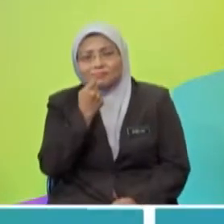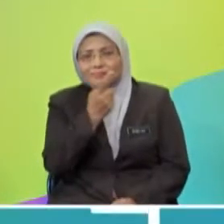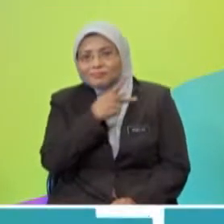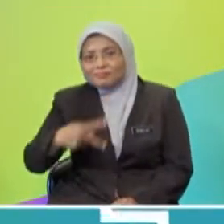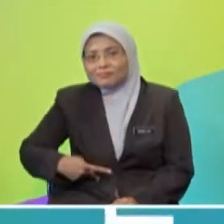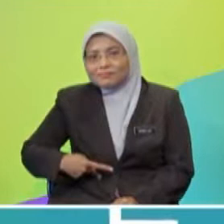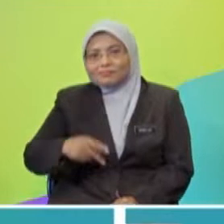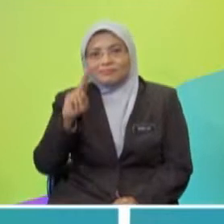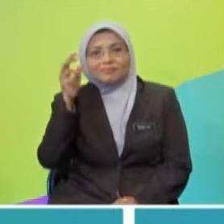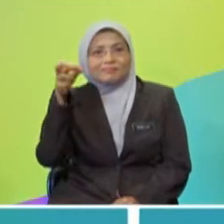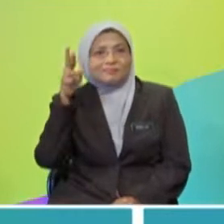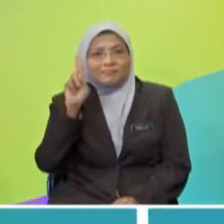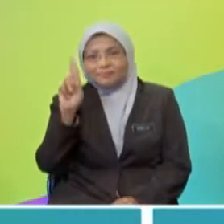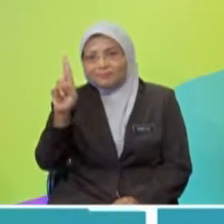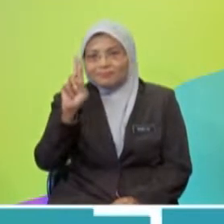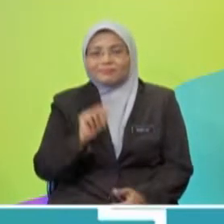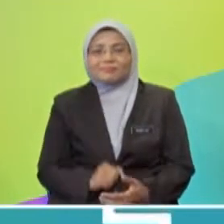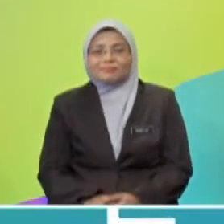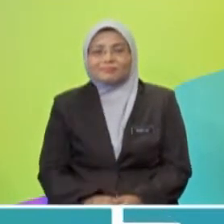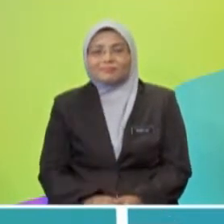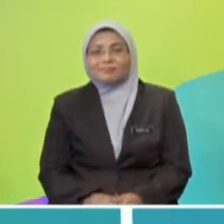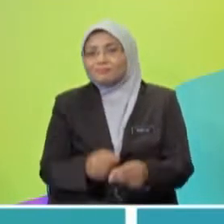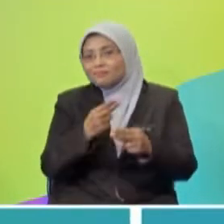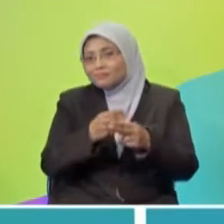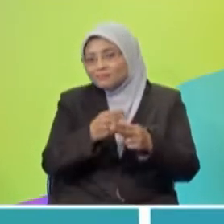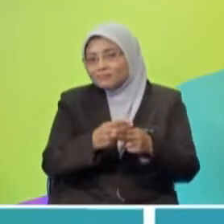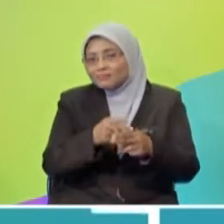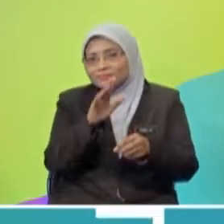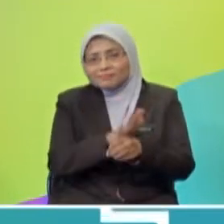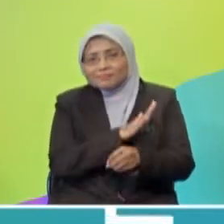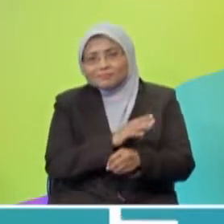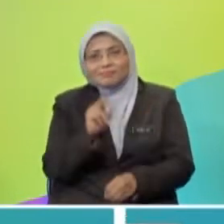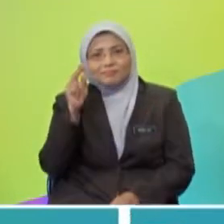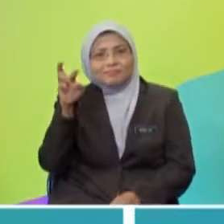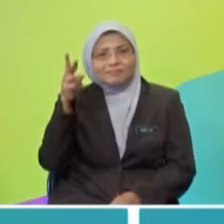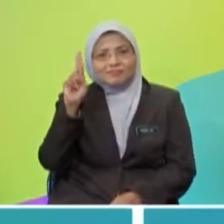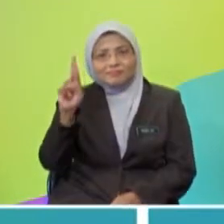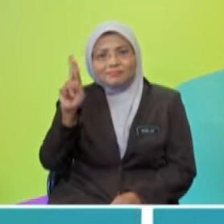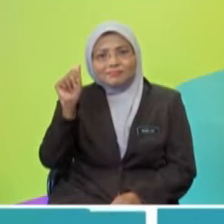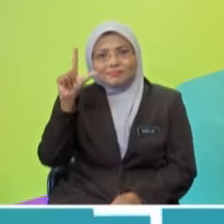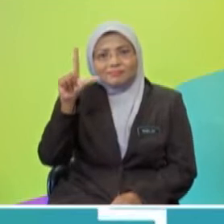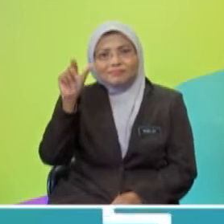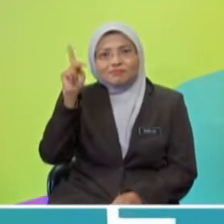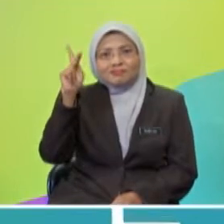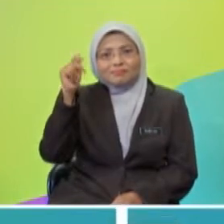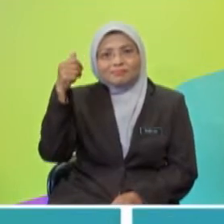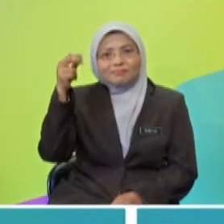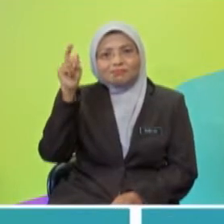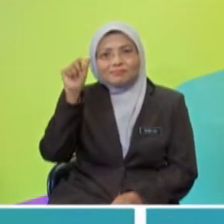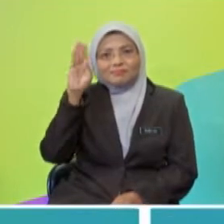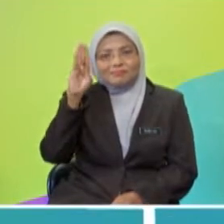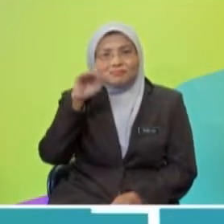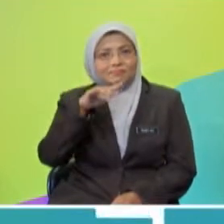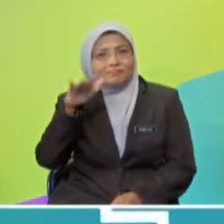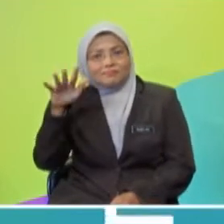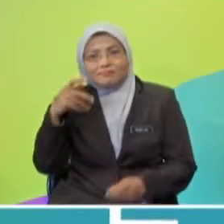Khalifah Umar bin khottob radhiyallahu Anhu yang pertama sekali nama penuh beliau Allahumma ah otot bin nufail bin Abdullah Za